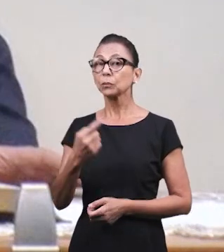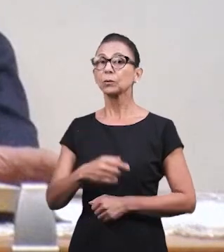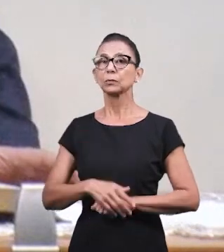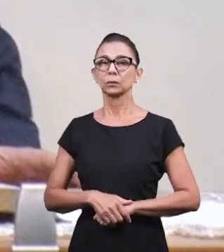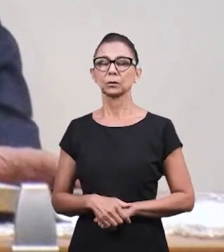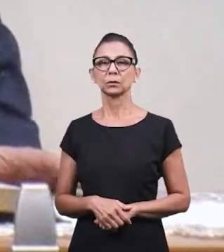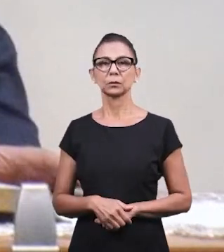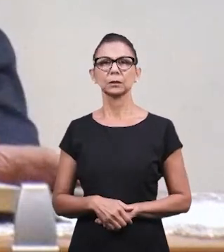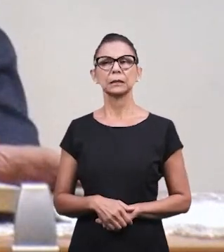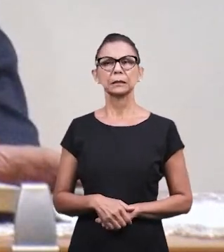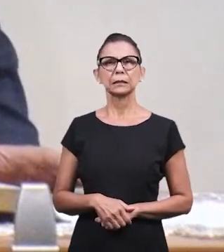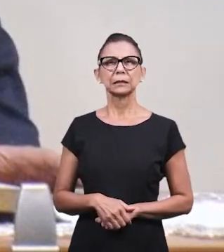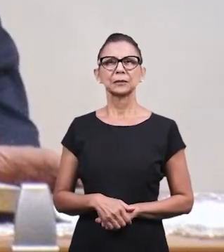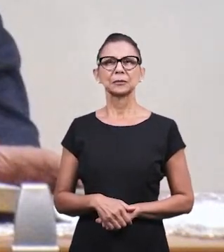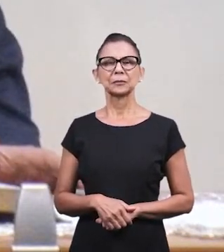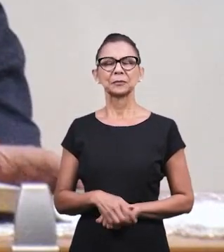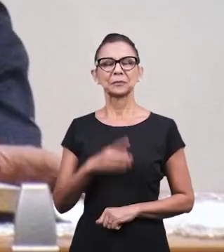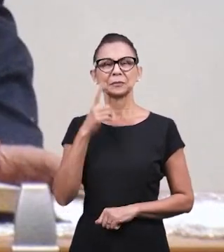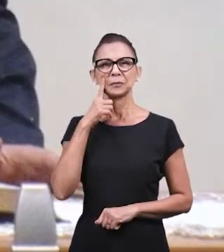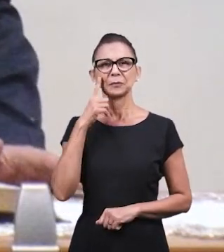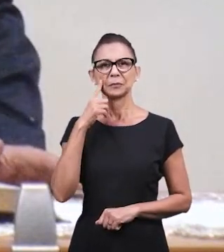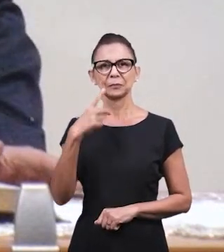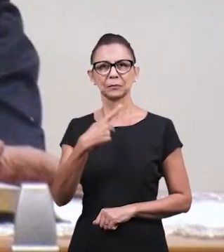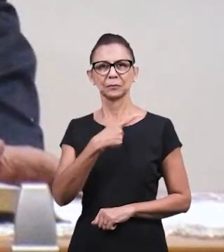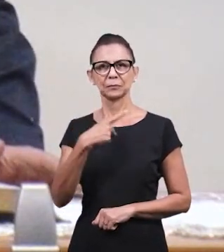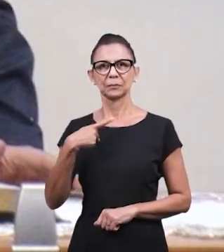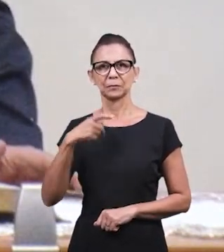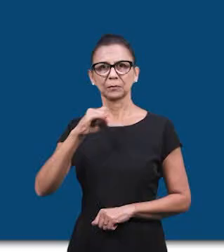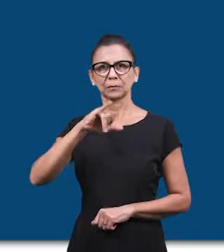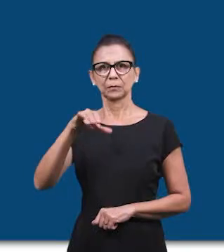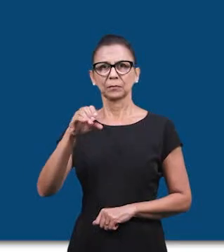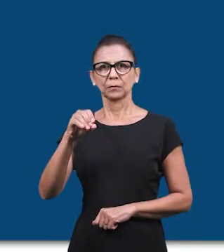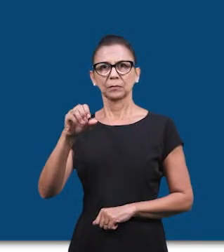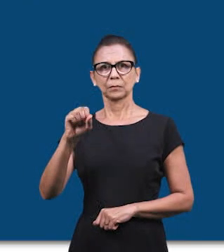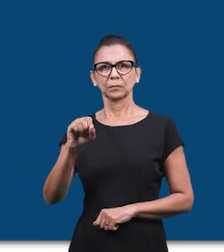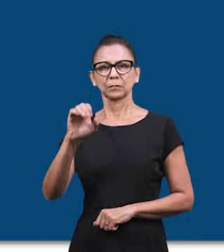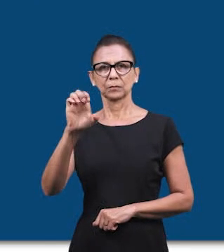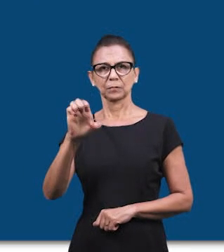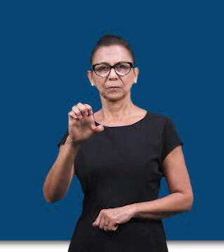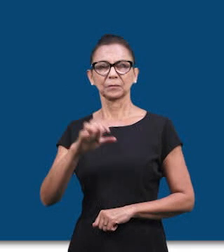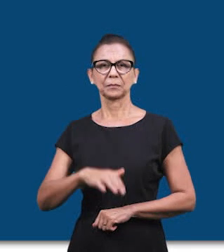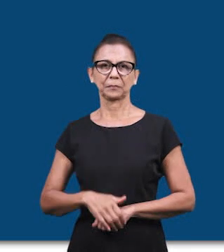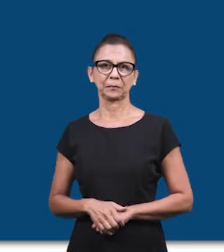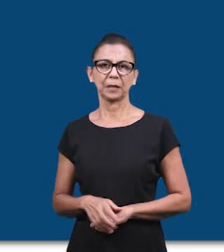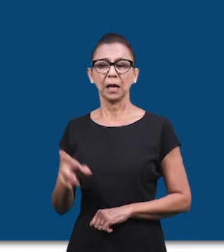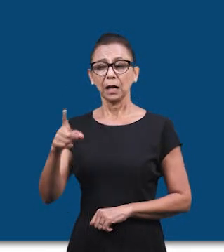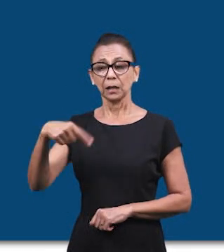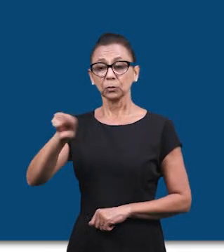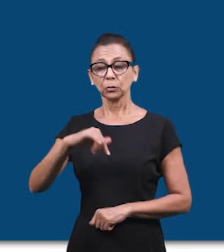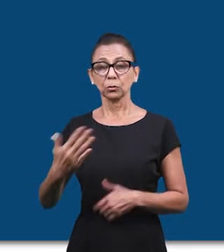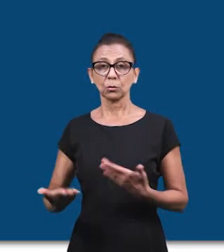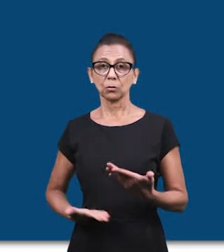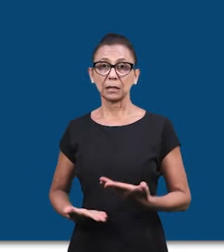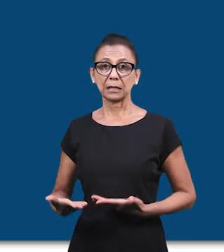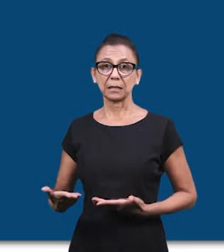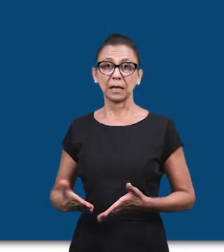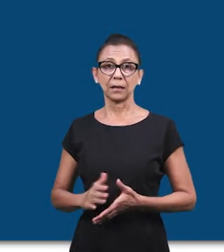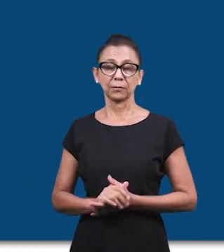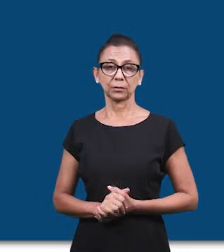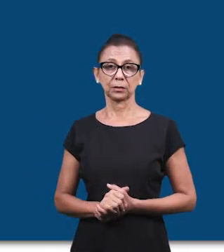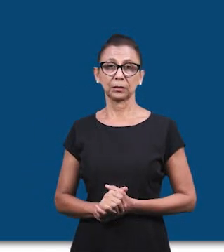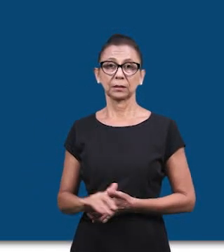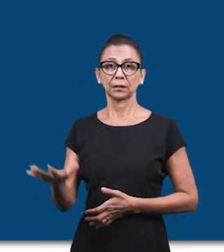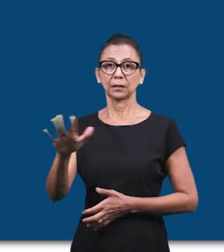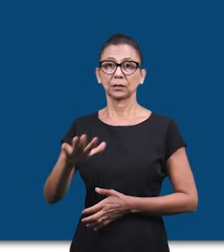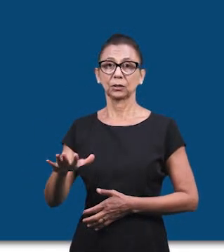назиданием для каждого из нас пастырское письмо в этот момент посажу за имеют он сантос рапоза из города